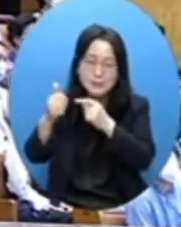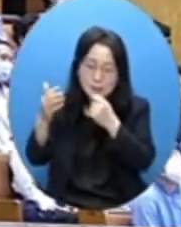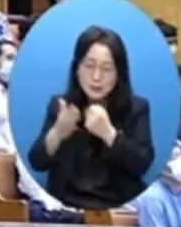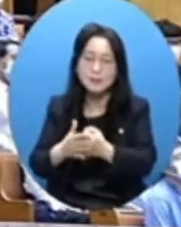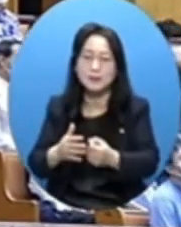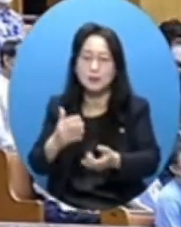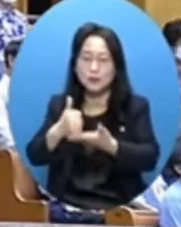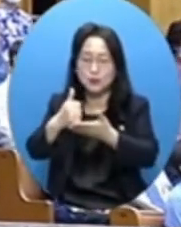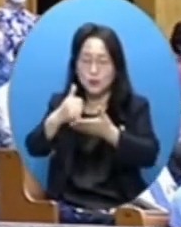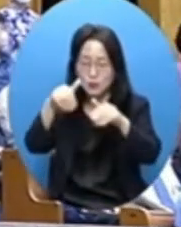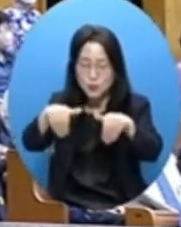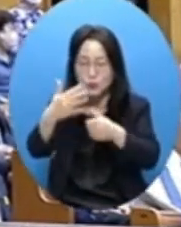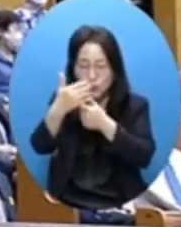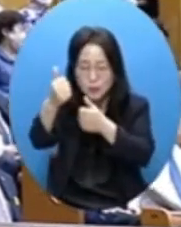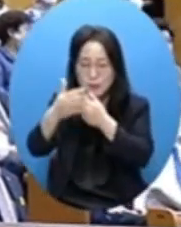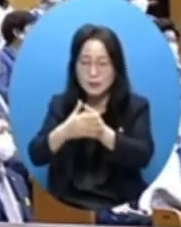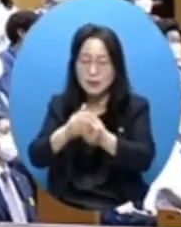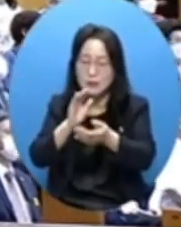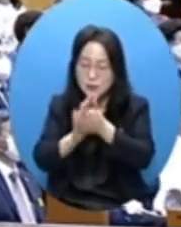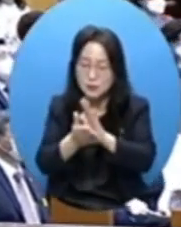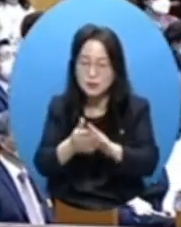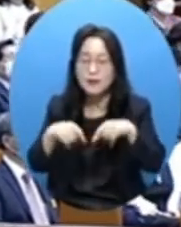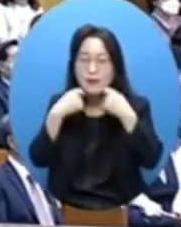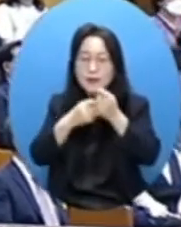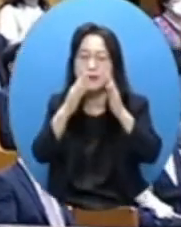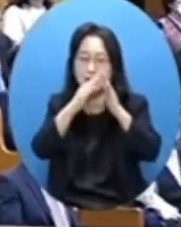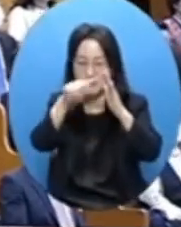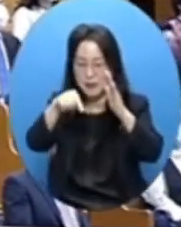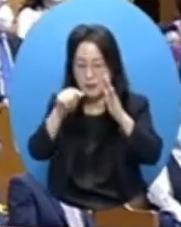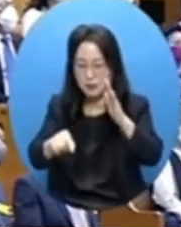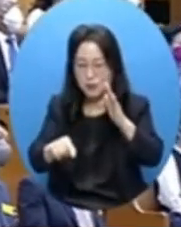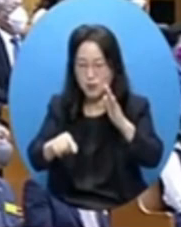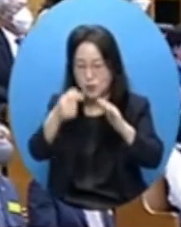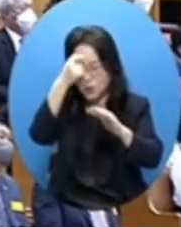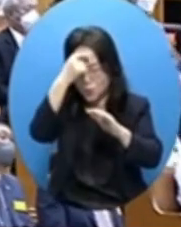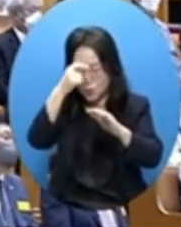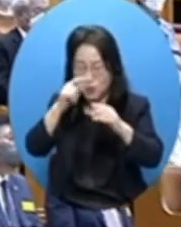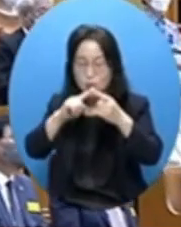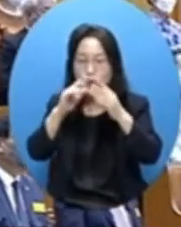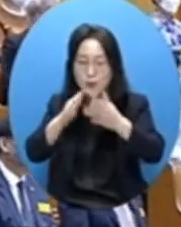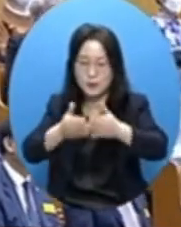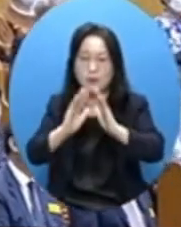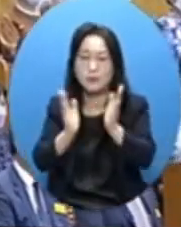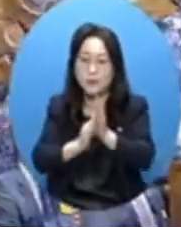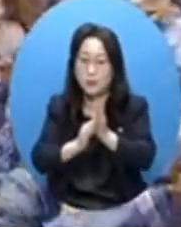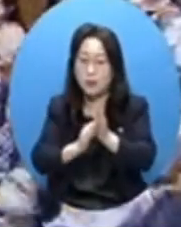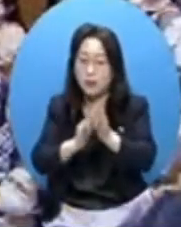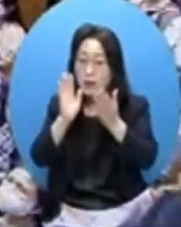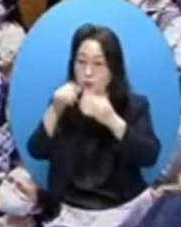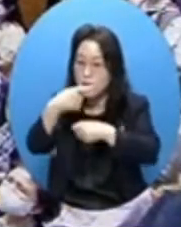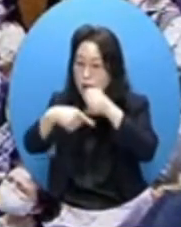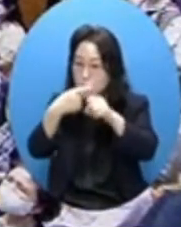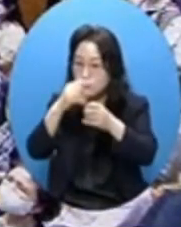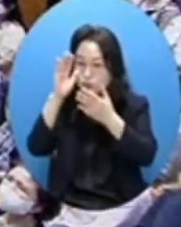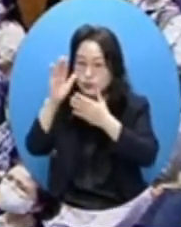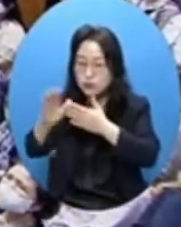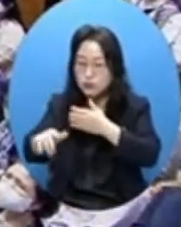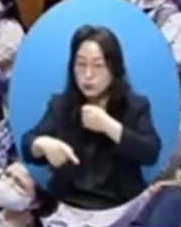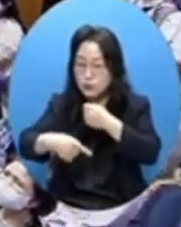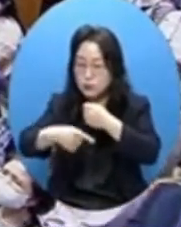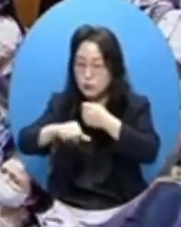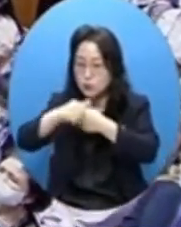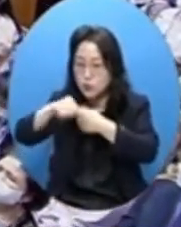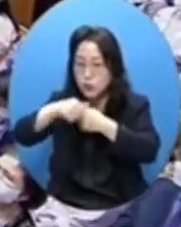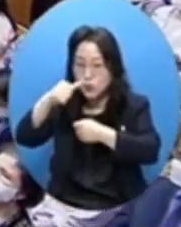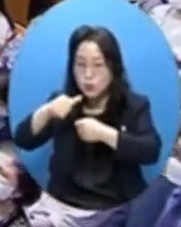중으로 부르셨습니까 가정집에서 괴를 시작합니다 그게 교육의 차가 알아서 1년 지나고 한담 초등학교 5학년